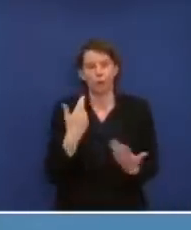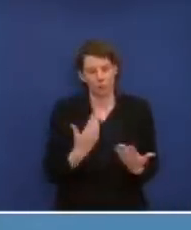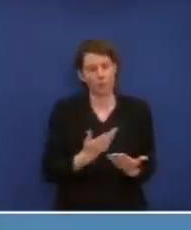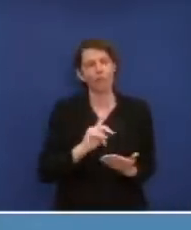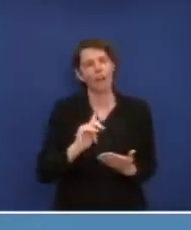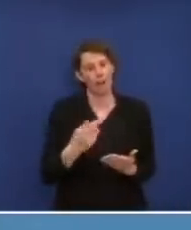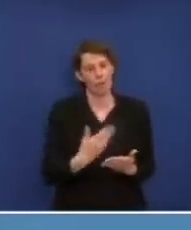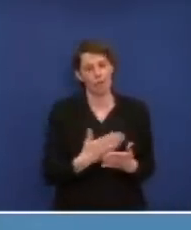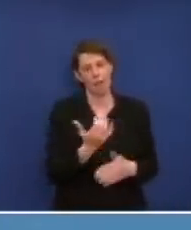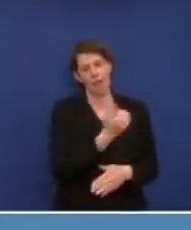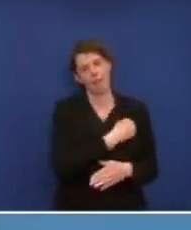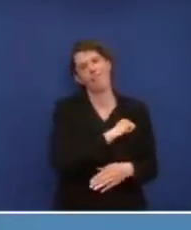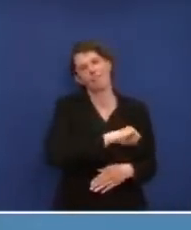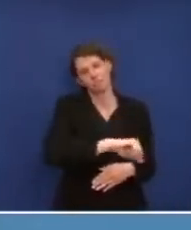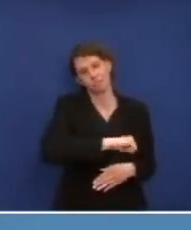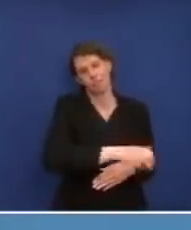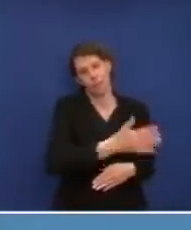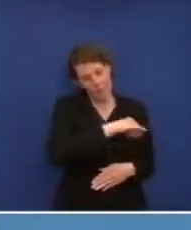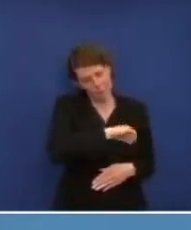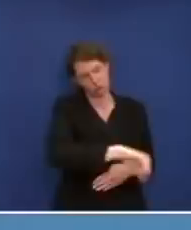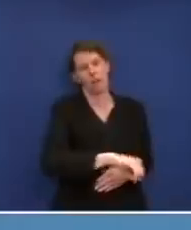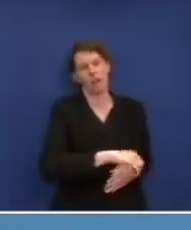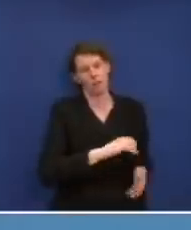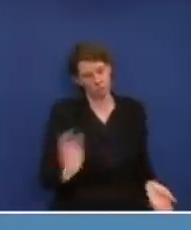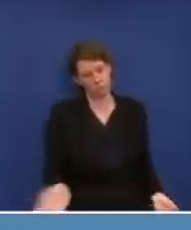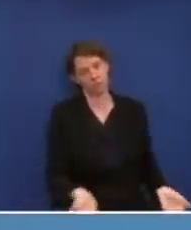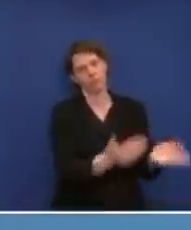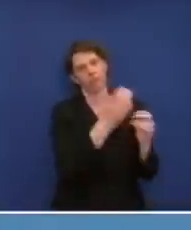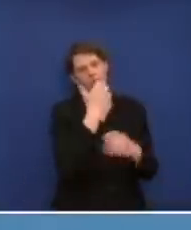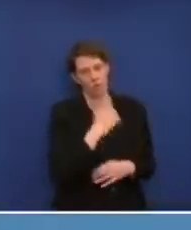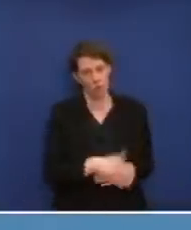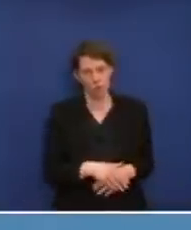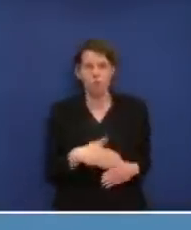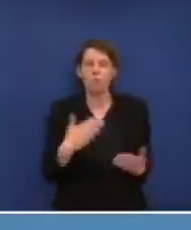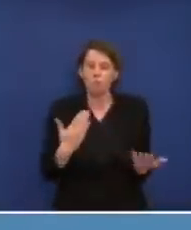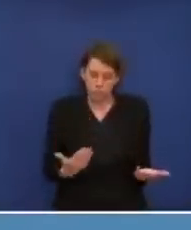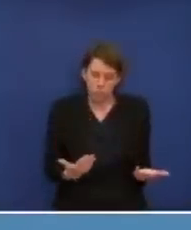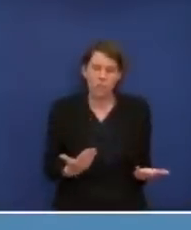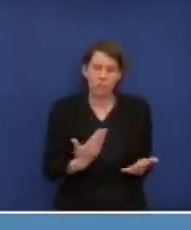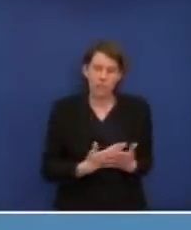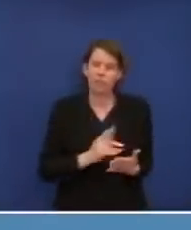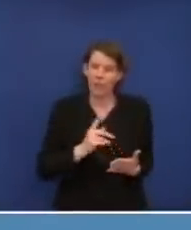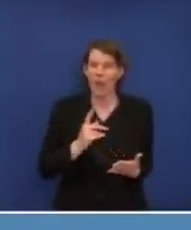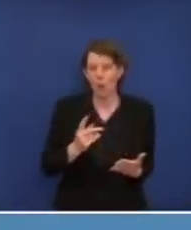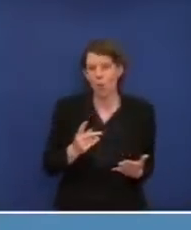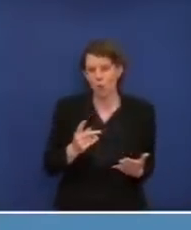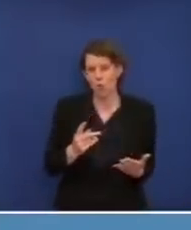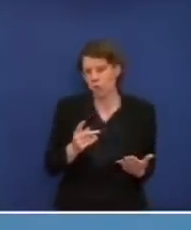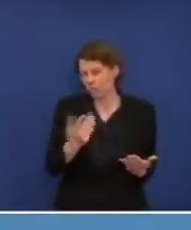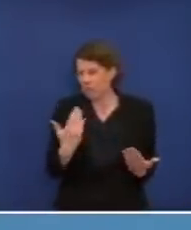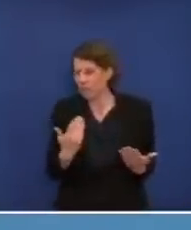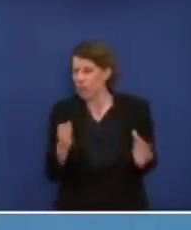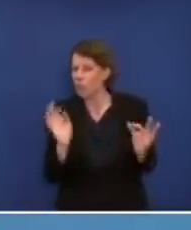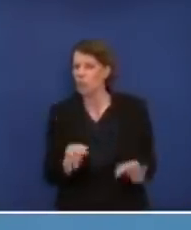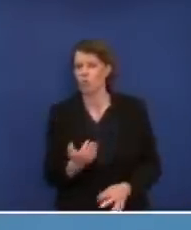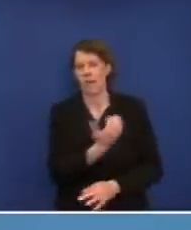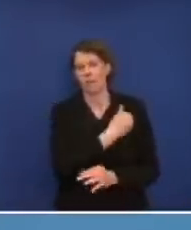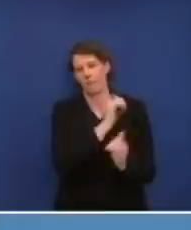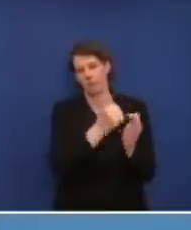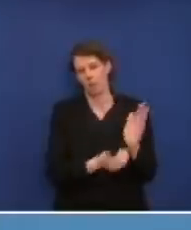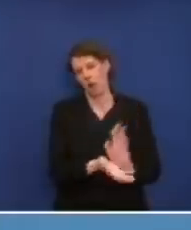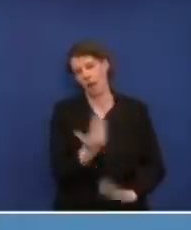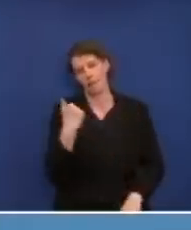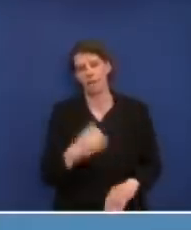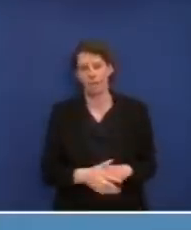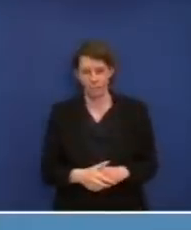entsprechend auch mit diesem Impftempo zulegen. Und das bietet dann auch natürlich an, dass man da die Impfpriorisierung aufhebt.